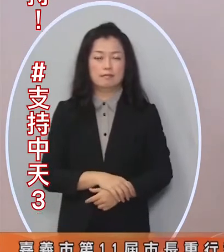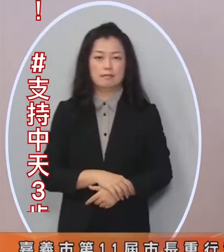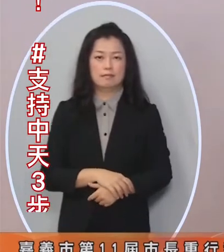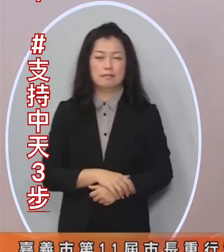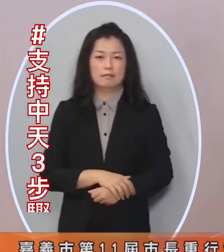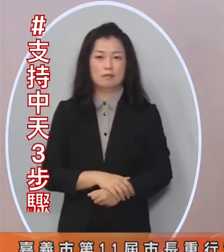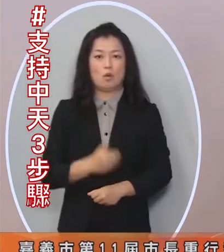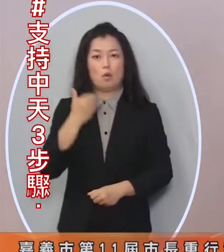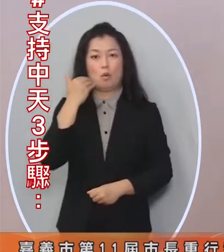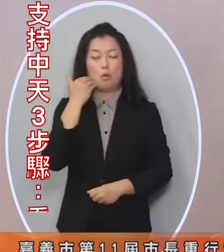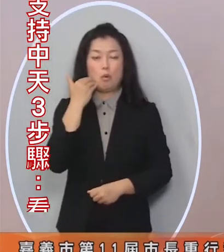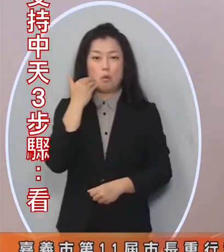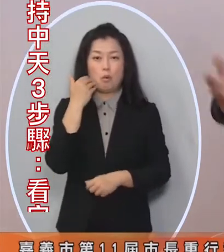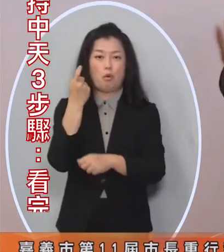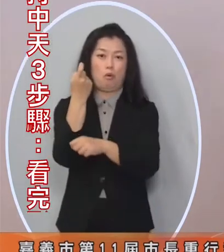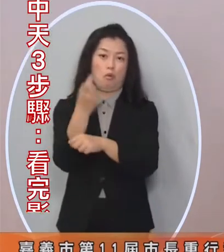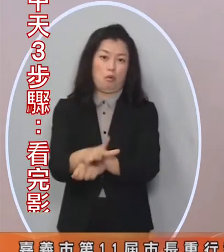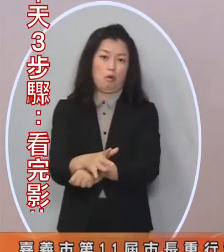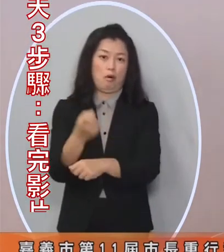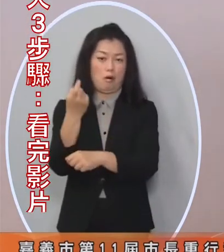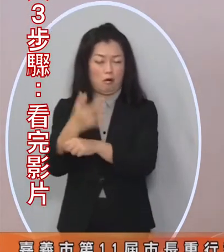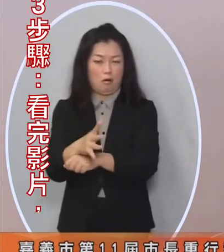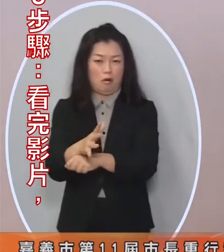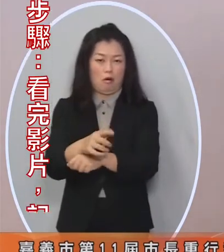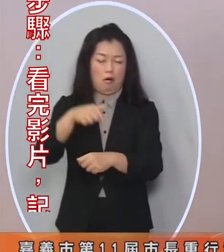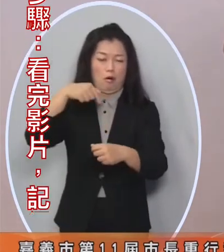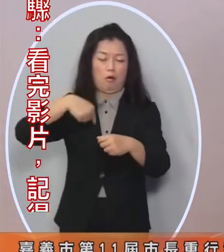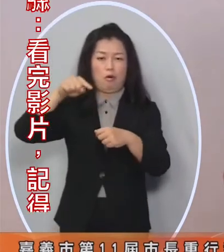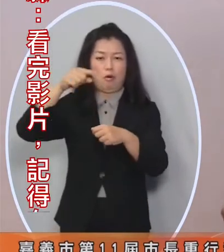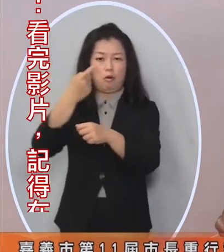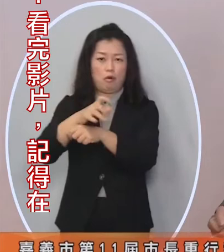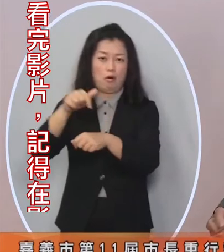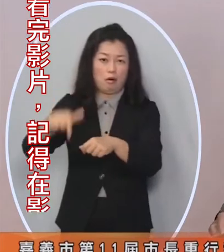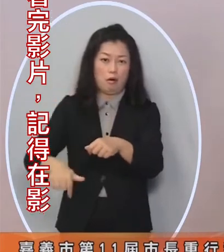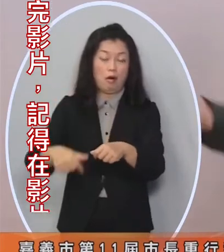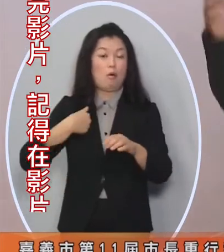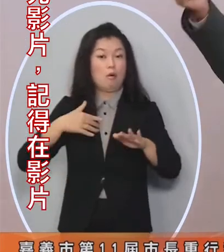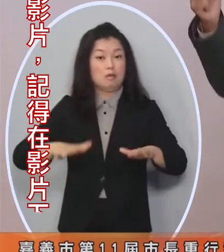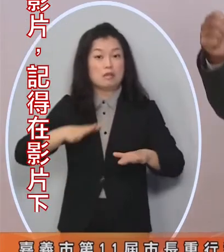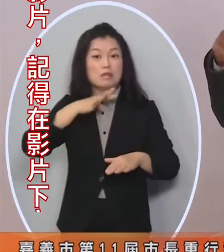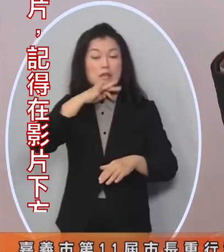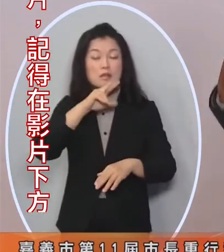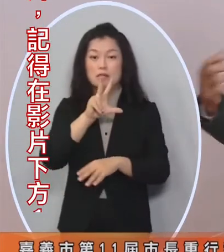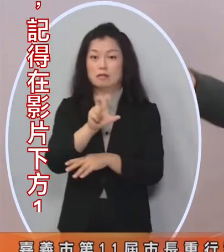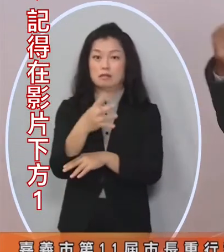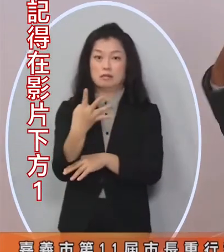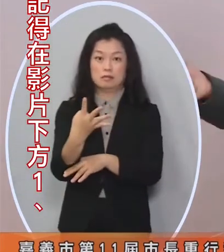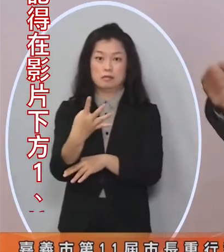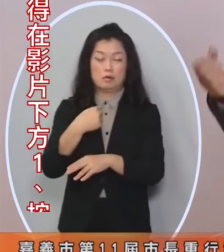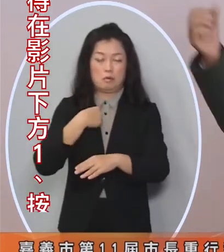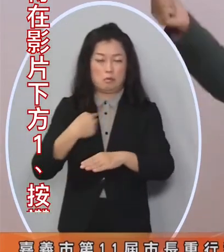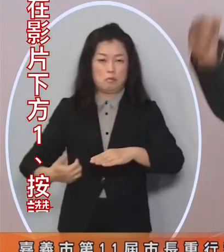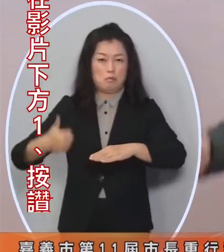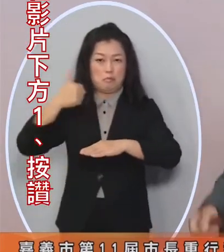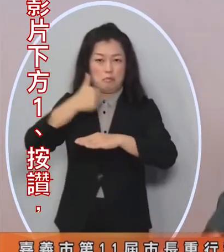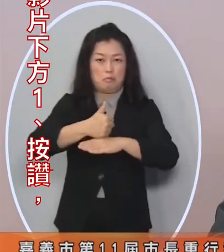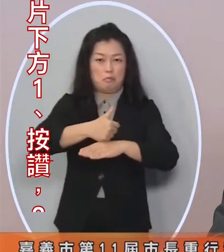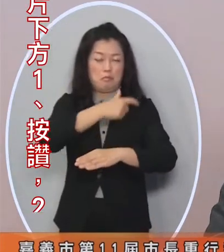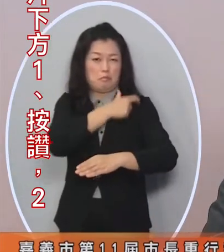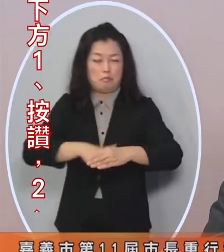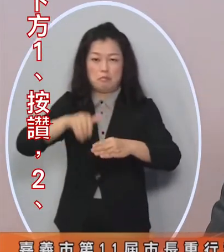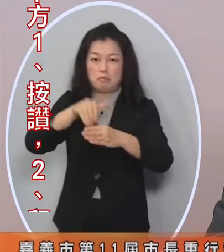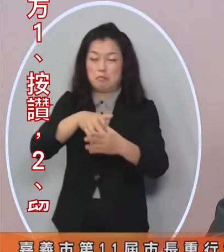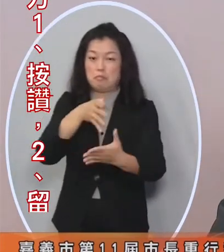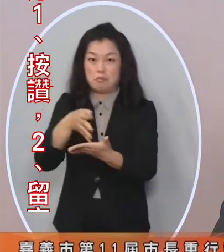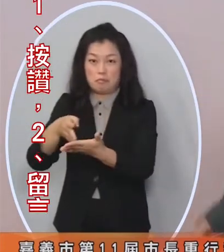落，我巧我去连龙乡我有做啊，对不对？我74岁啊，搁还能选。立法院市长才到第三摆个